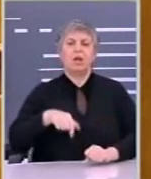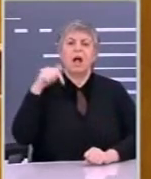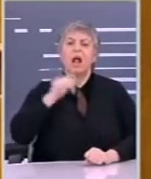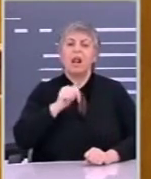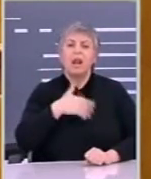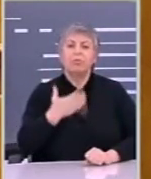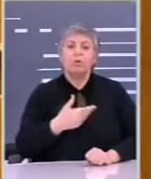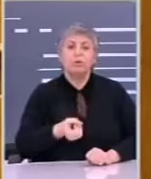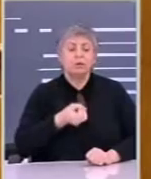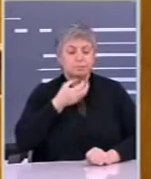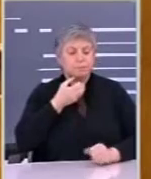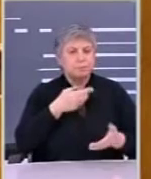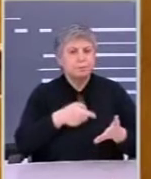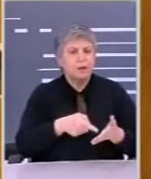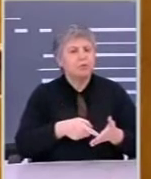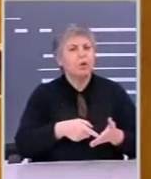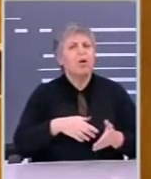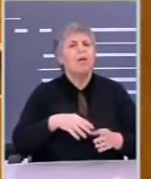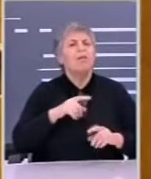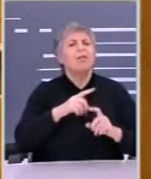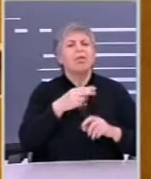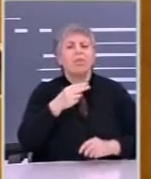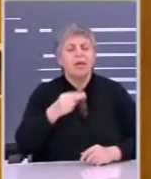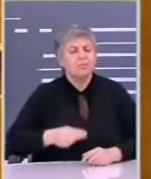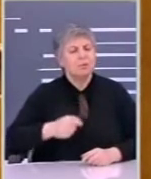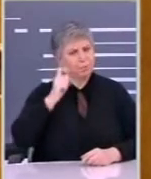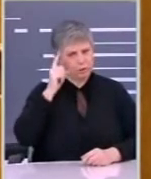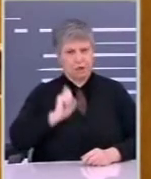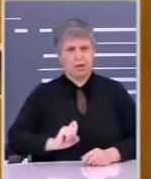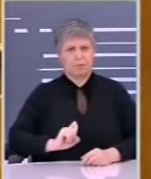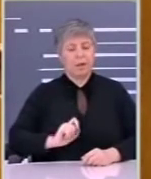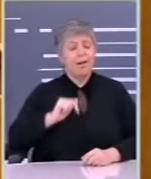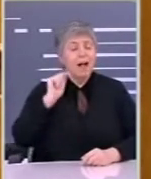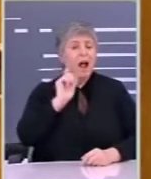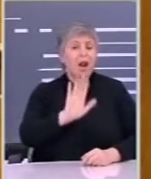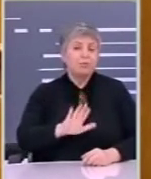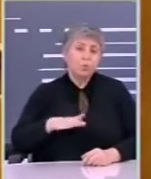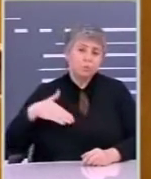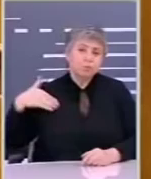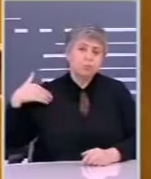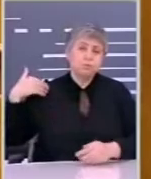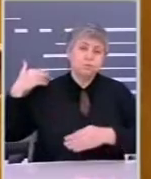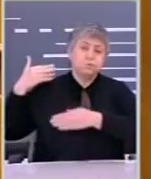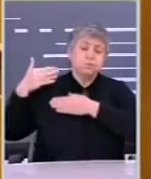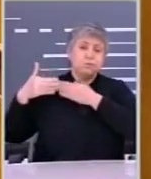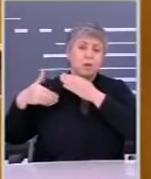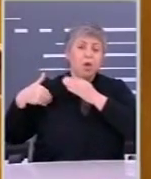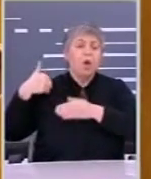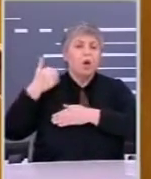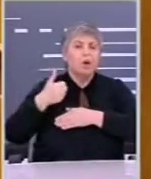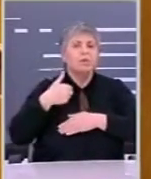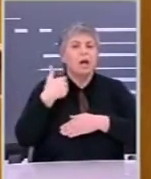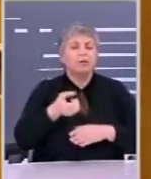κοινωνία. Ήταν τόσο έντονες οι σχέσεις διαπλοκής που σφραγίσανε τις τελευταίες δεκαετίες. Χάρη αυτών των σχέσεων